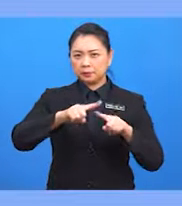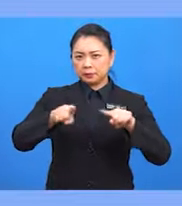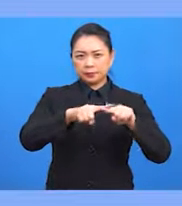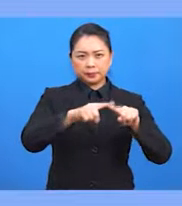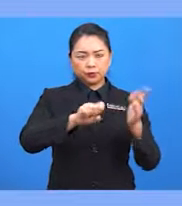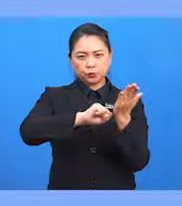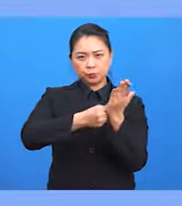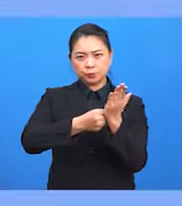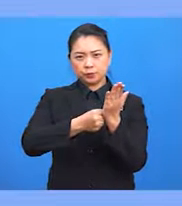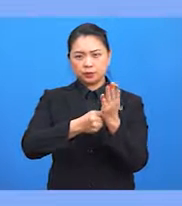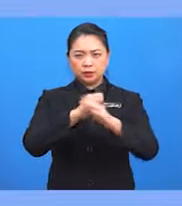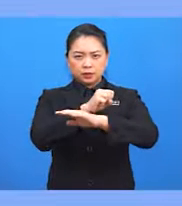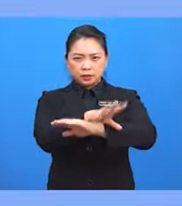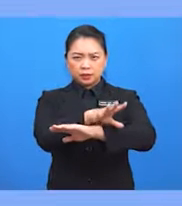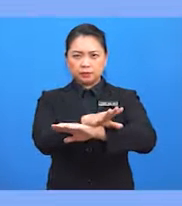kesan peperangan.